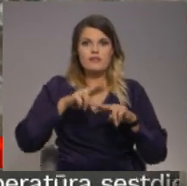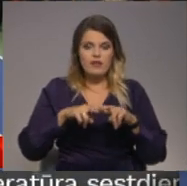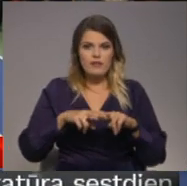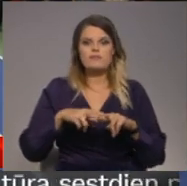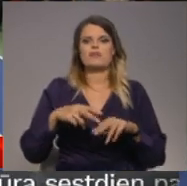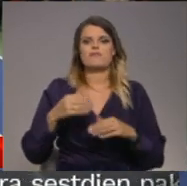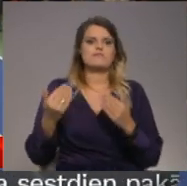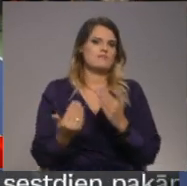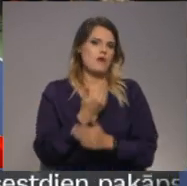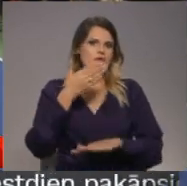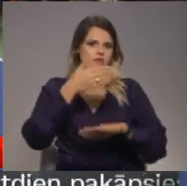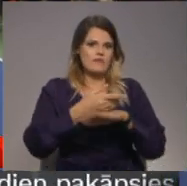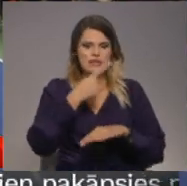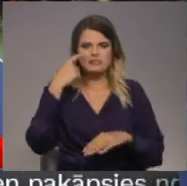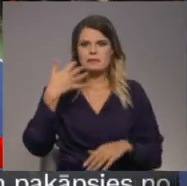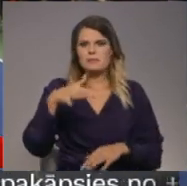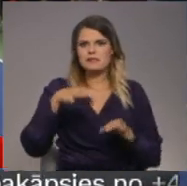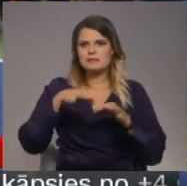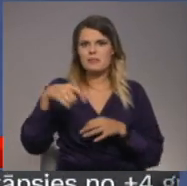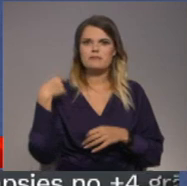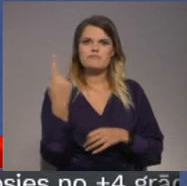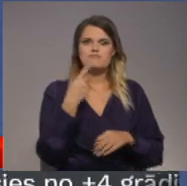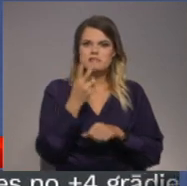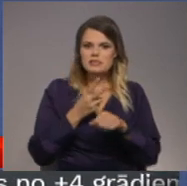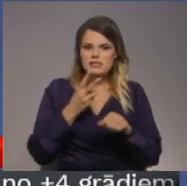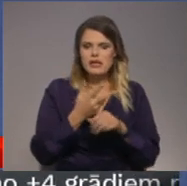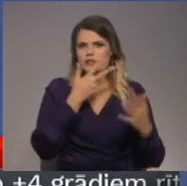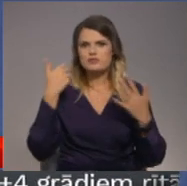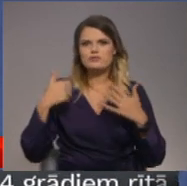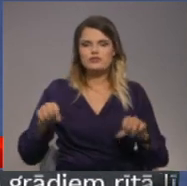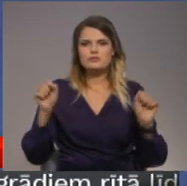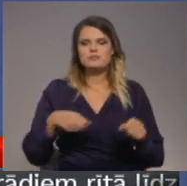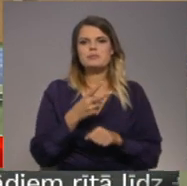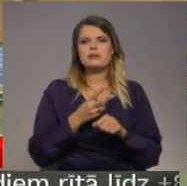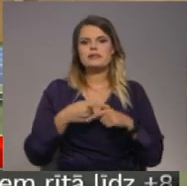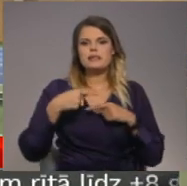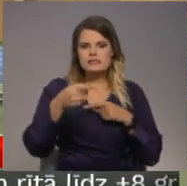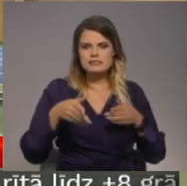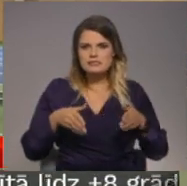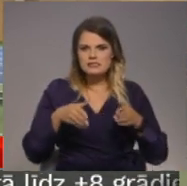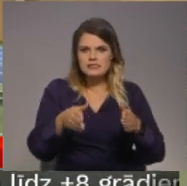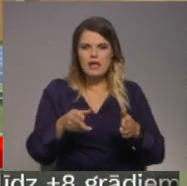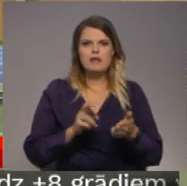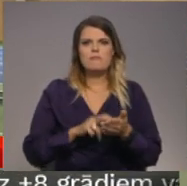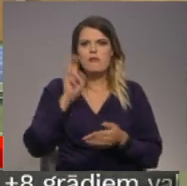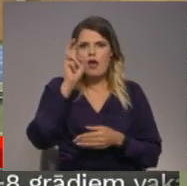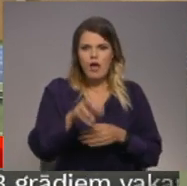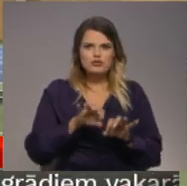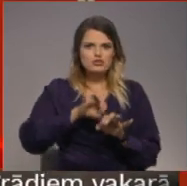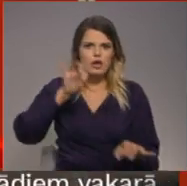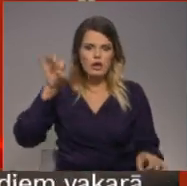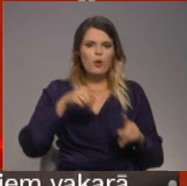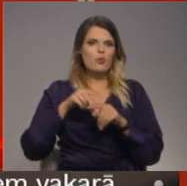jauna ar 150 metru skriešanas apli, 360 metru sprinta celiņiem, tālēkšanas un kārtslēkšanas zonu, lodesgrūšanas